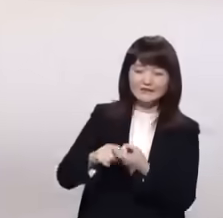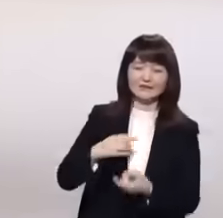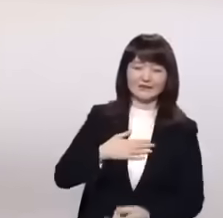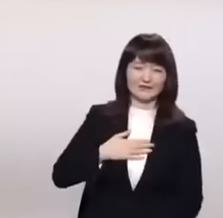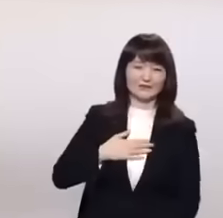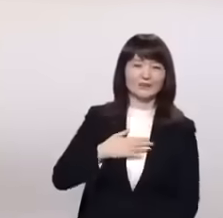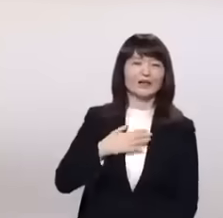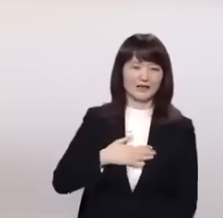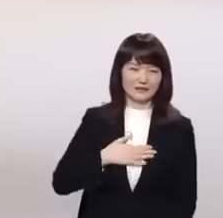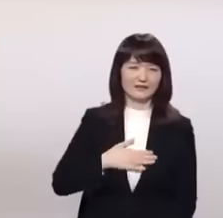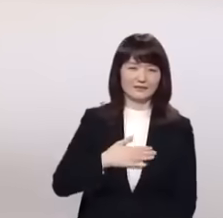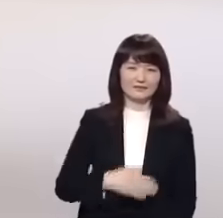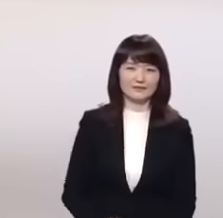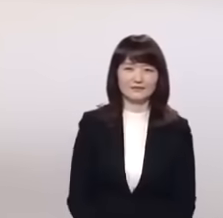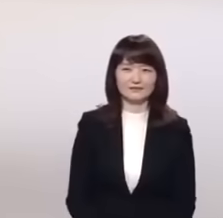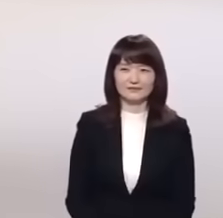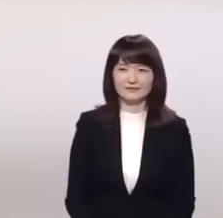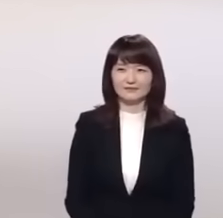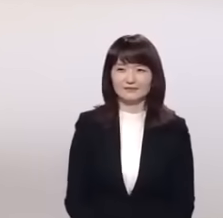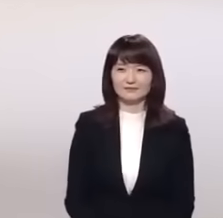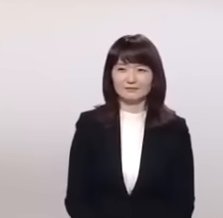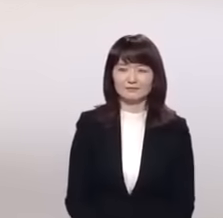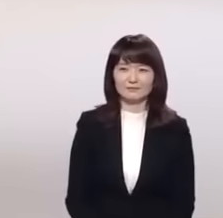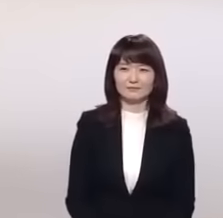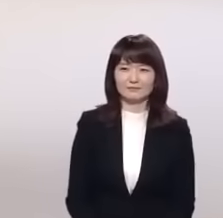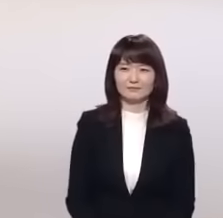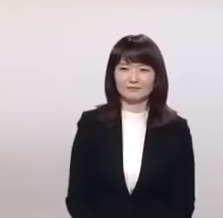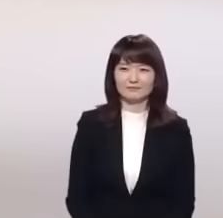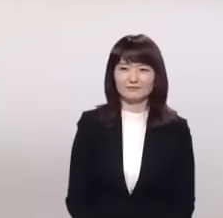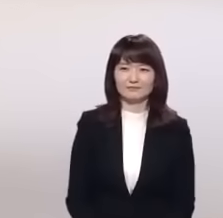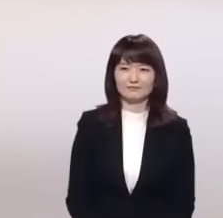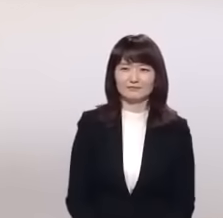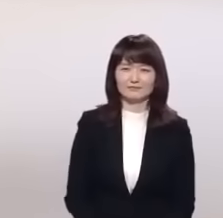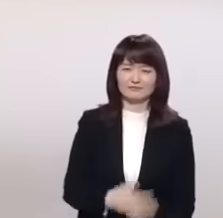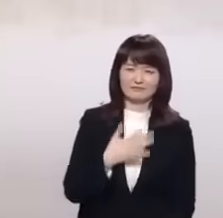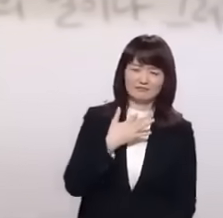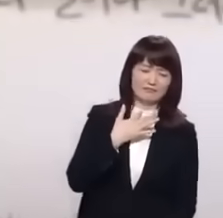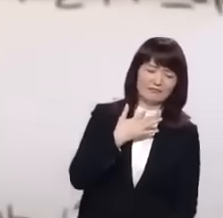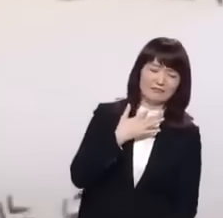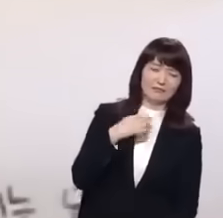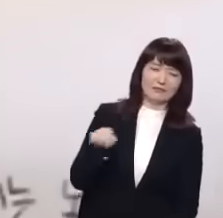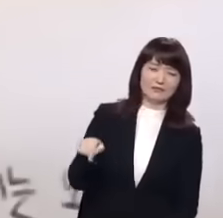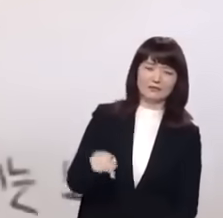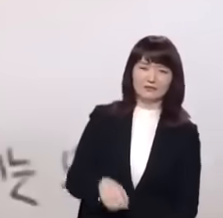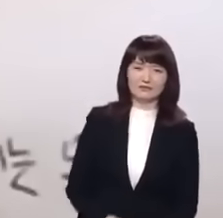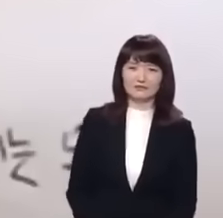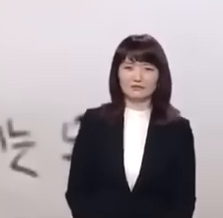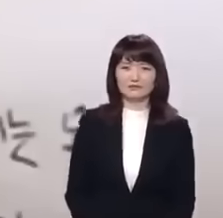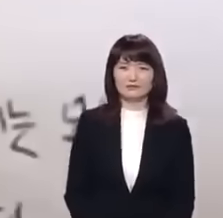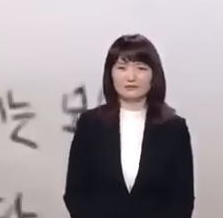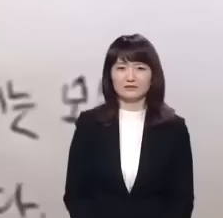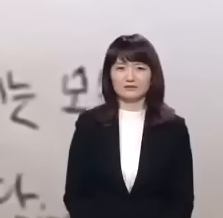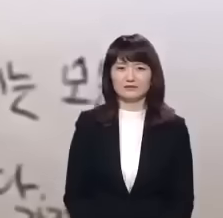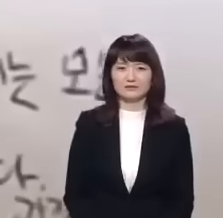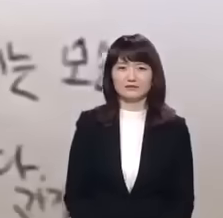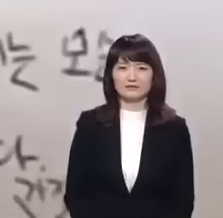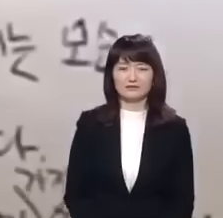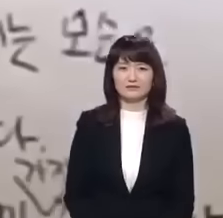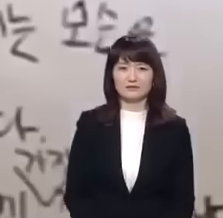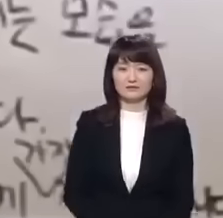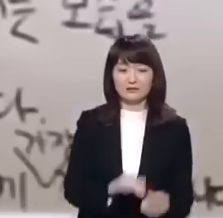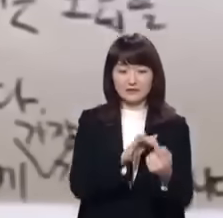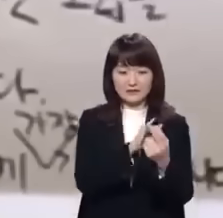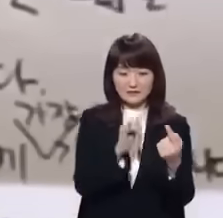알아. 아, 이거는 진짜 극혐입니다. 저 지금 약간 닭살 돋았어요. 한 사람이 받은 게 아니고